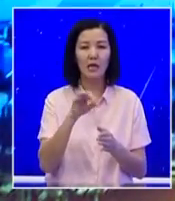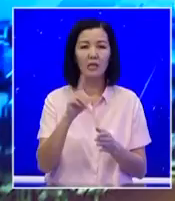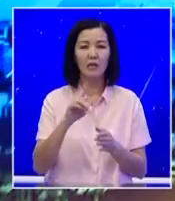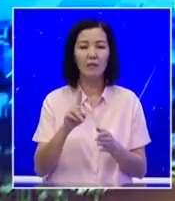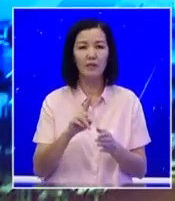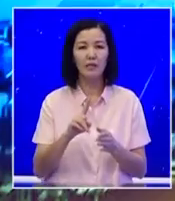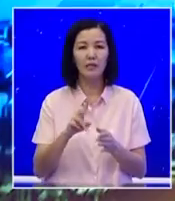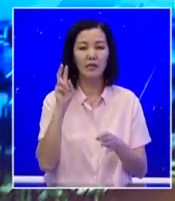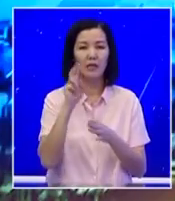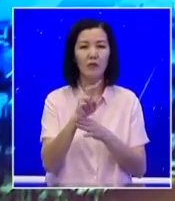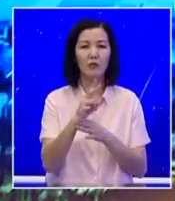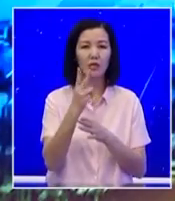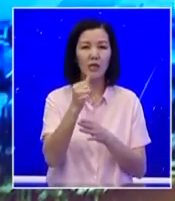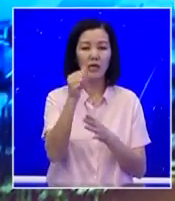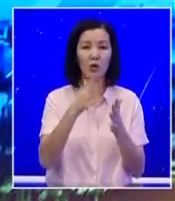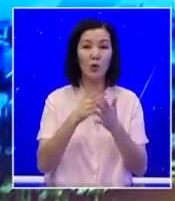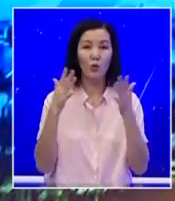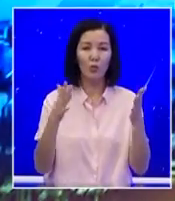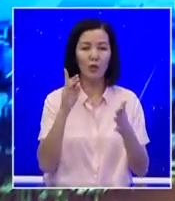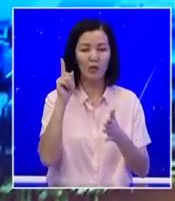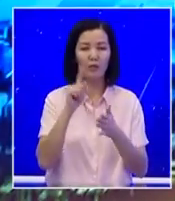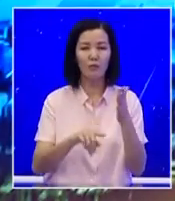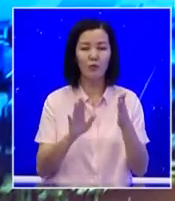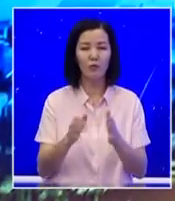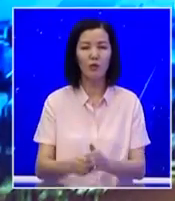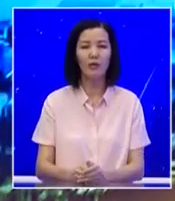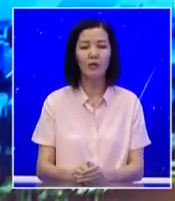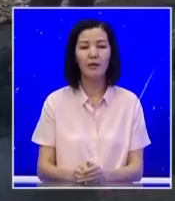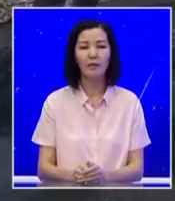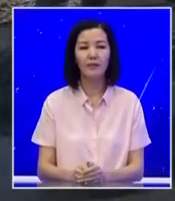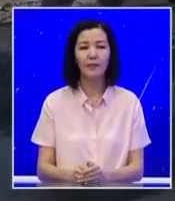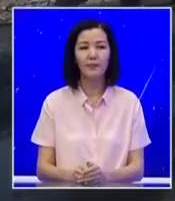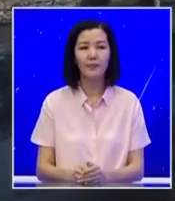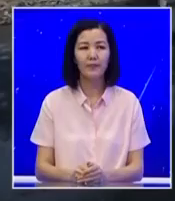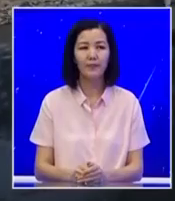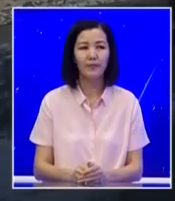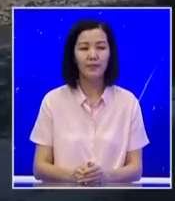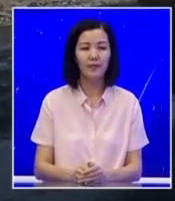кезінде келушілер қатары 2 есеге көбейеді деп күтілуде.